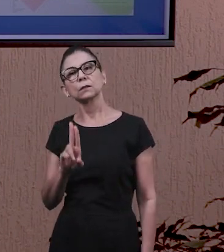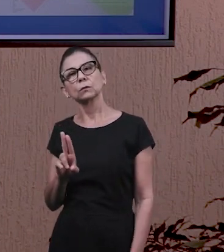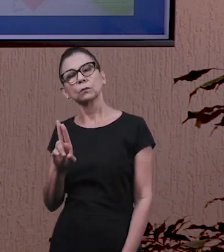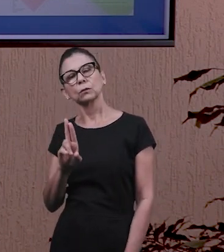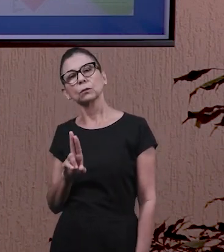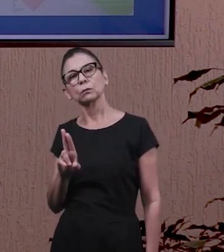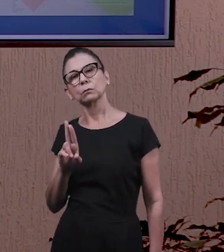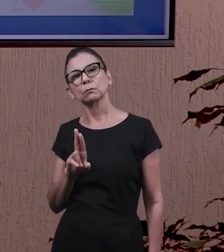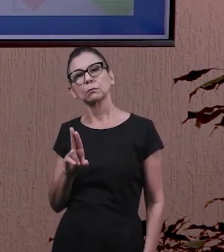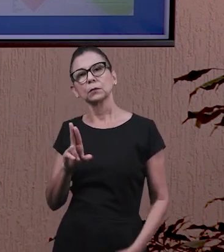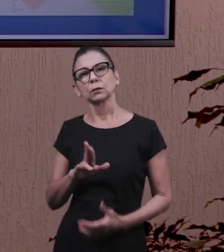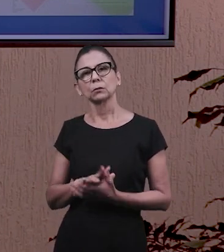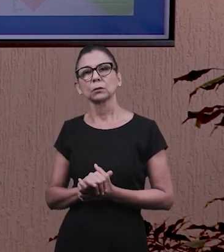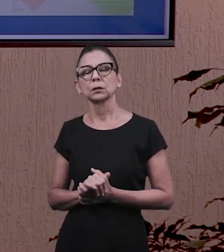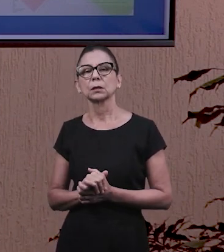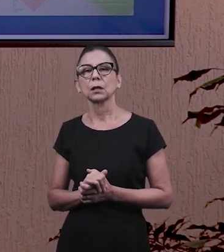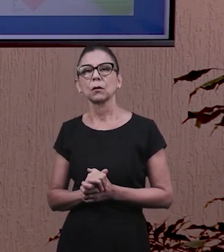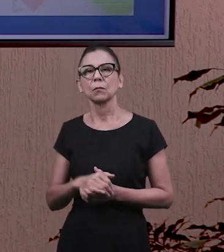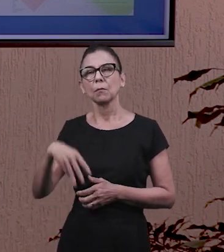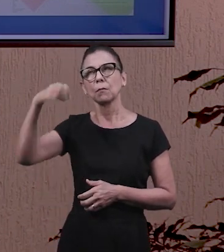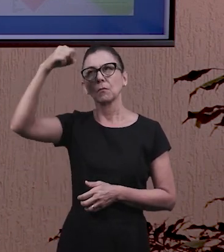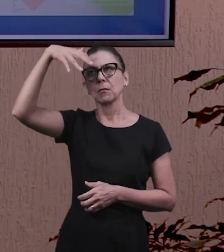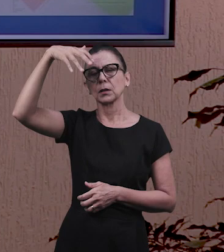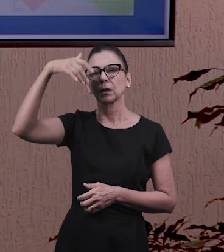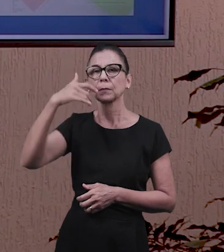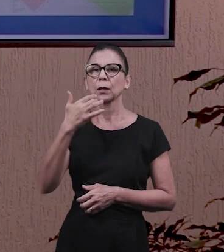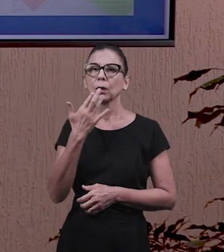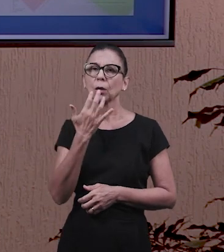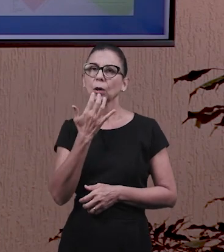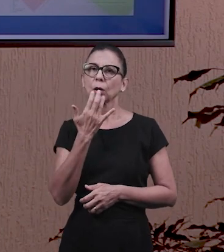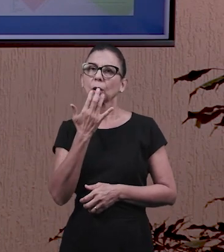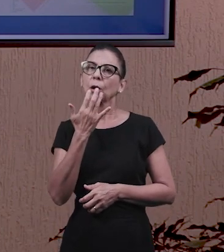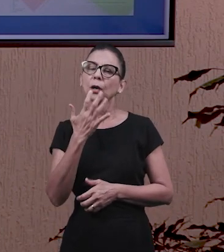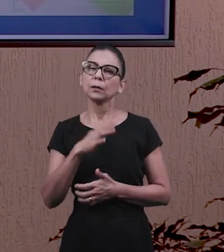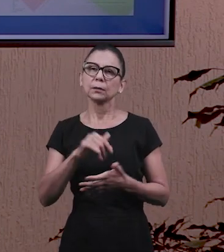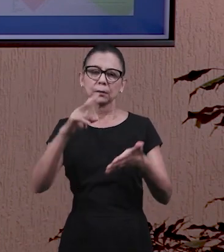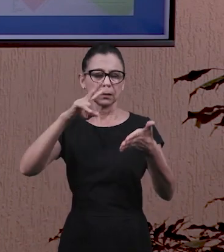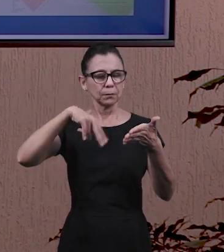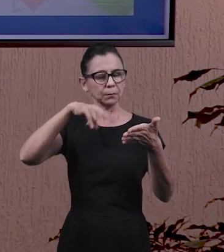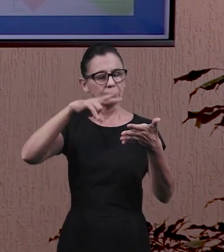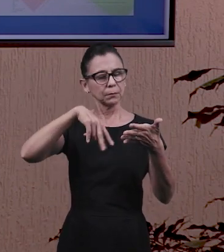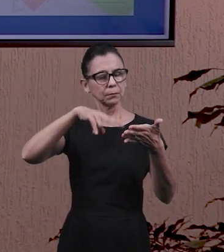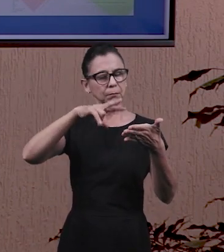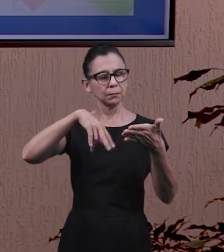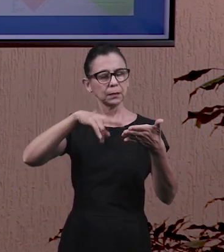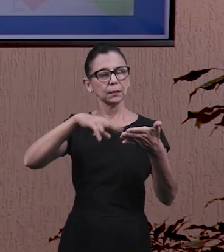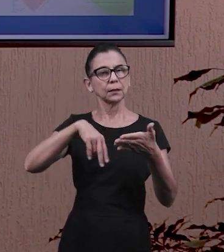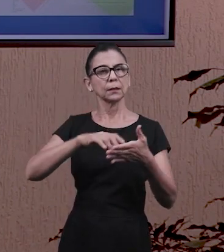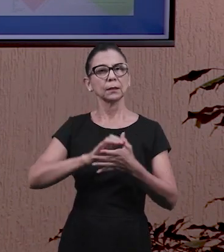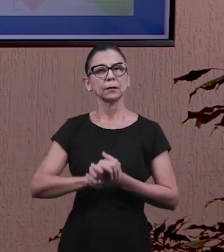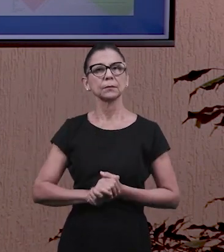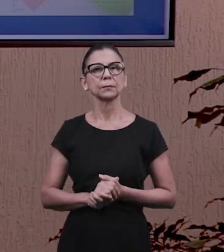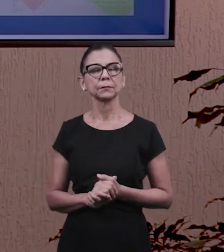lumière. Et l'enfant peut utiliser une ressource qui s'appelle overlay, c'est une espèce de lame